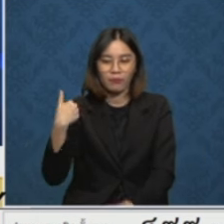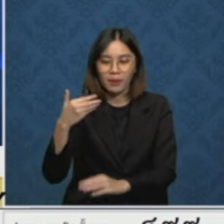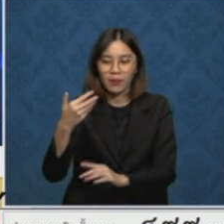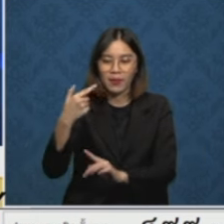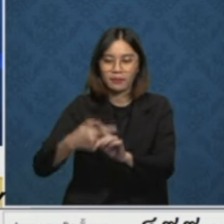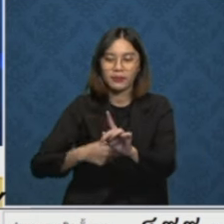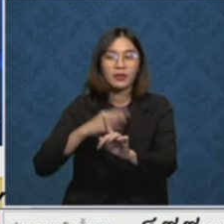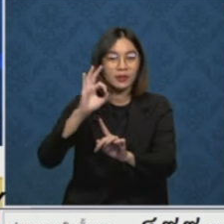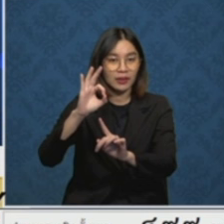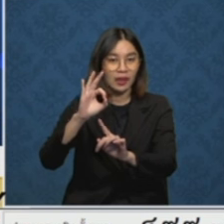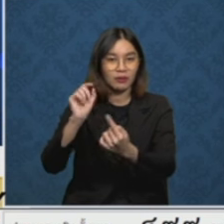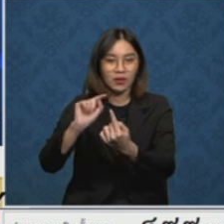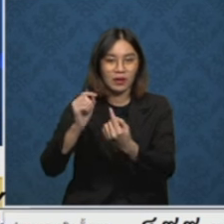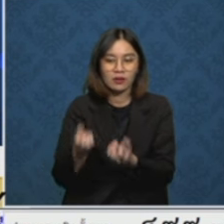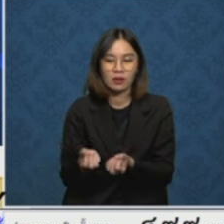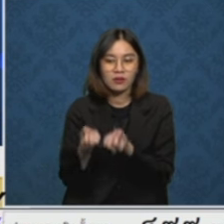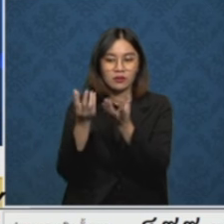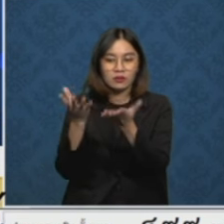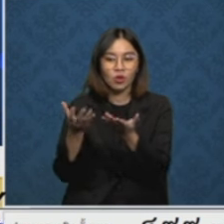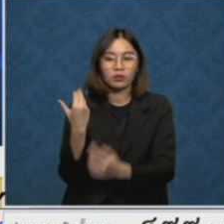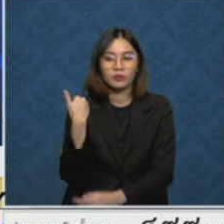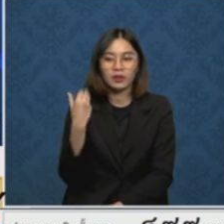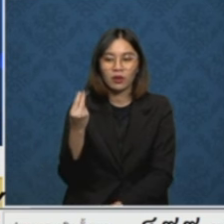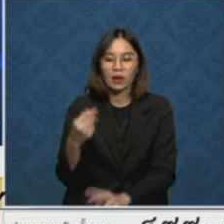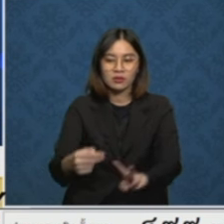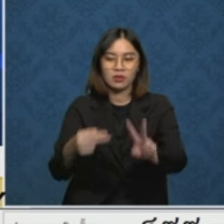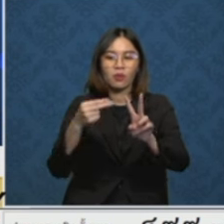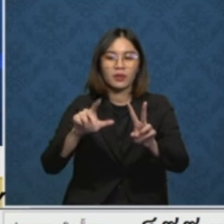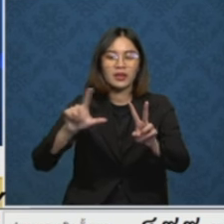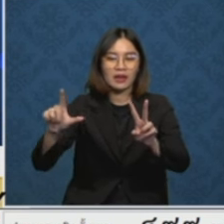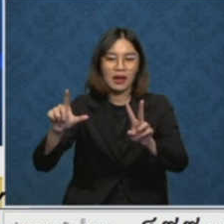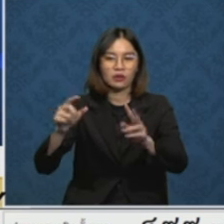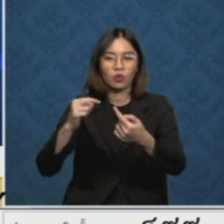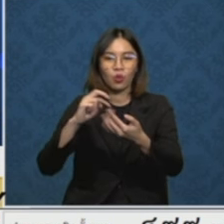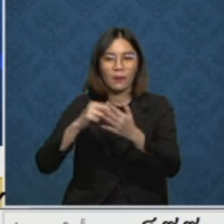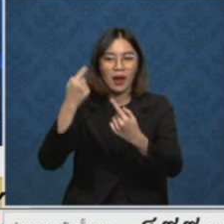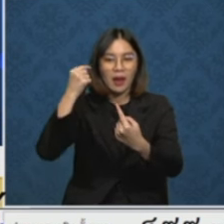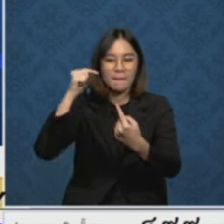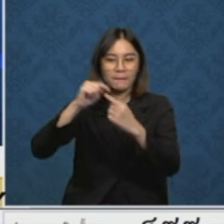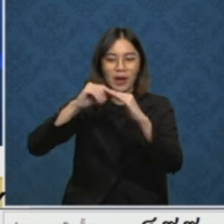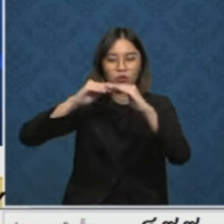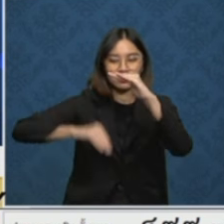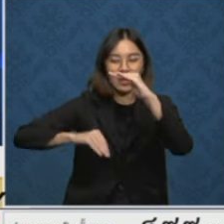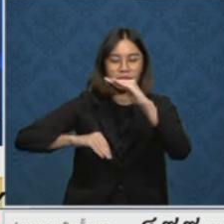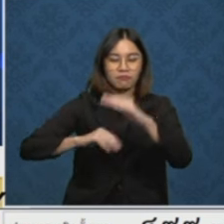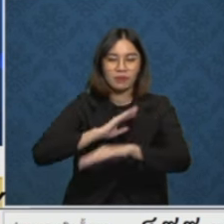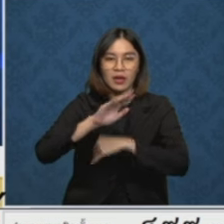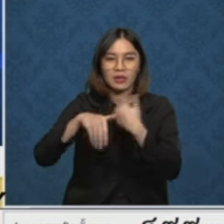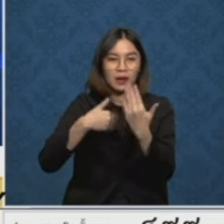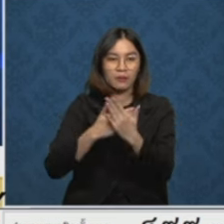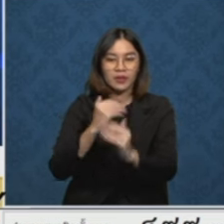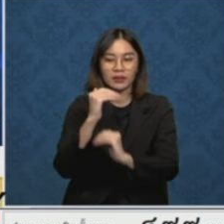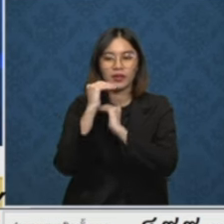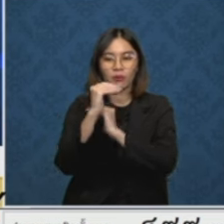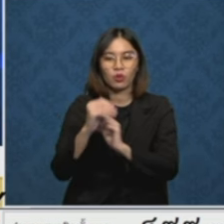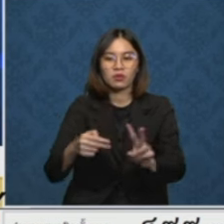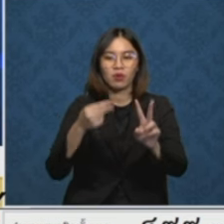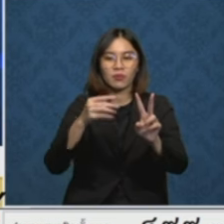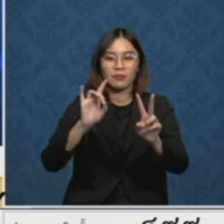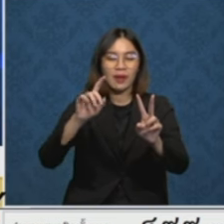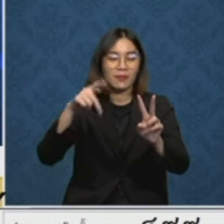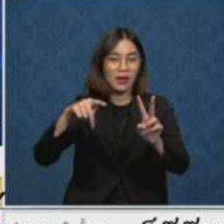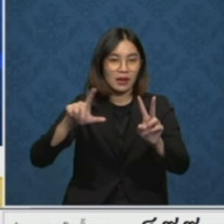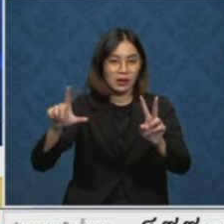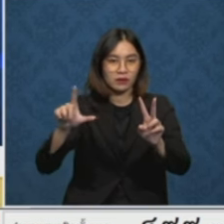กฟผ.ก็นำส่งมาได้เพียงแค่ 20,000 ล้านบาทยังต่ำกว่าเป้าทั้งปีที่ตั้งไว้อยู่ที่ 28,000 ล้านบา